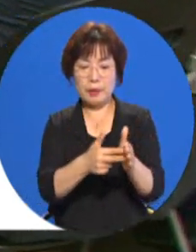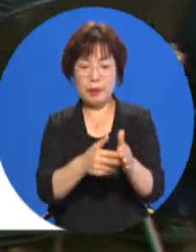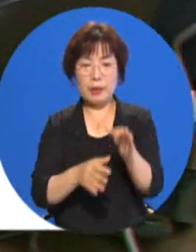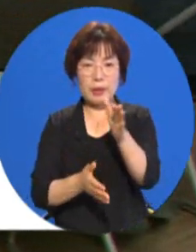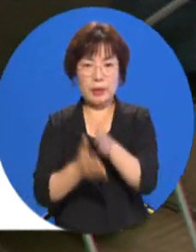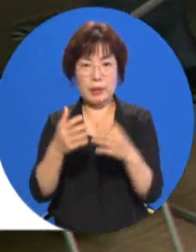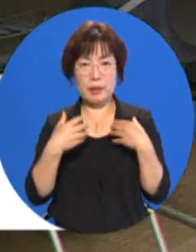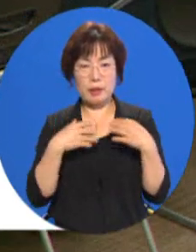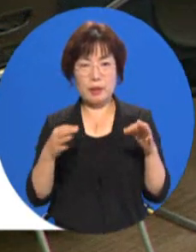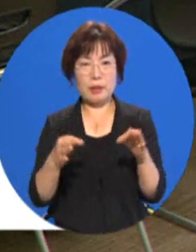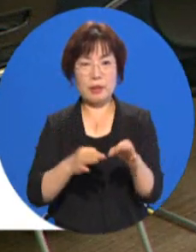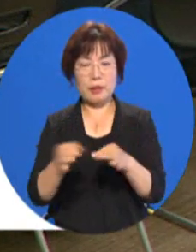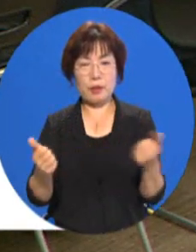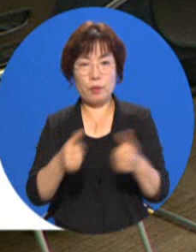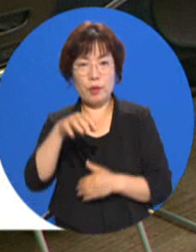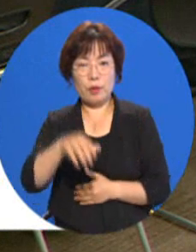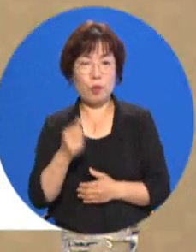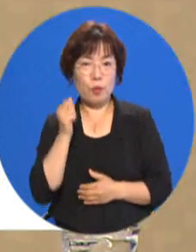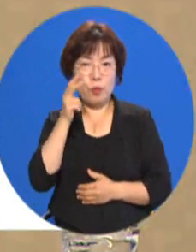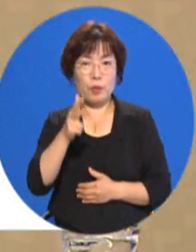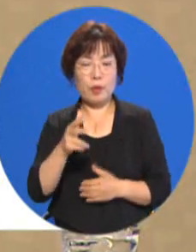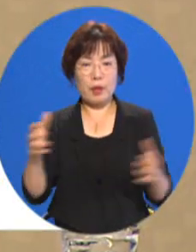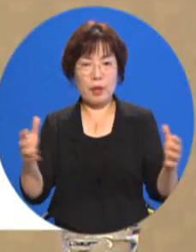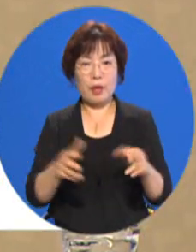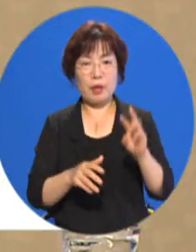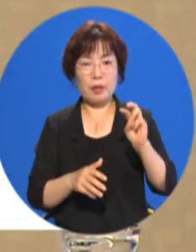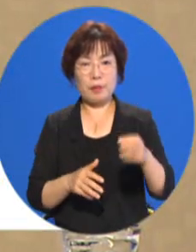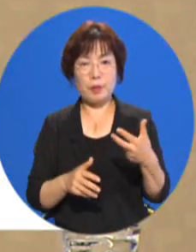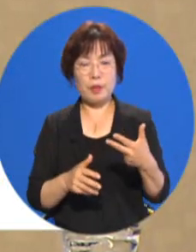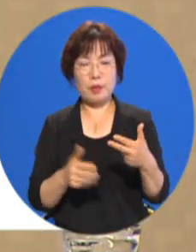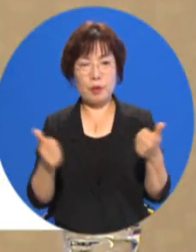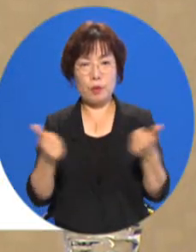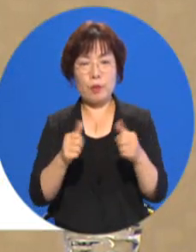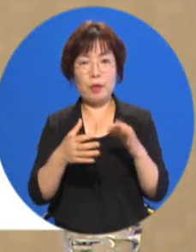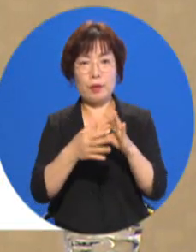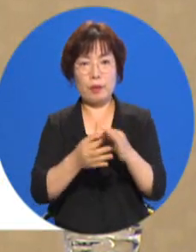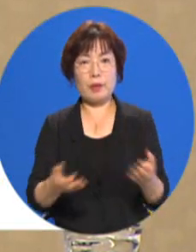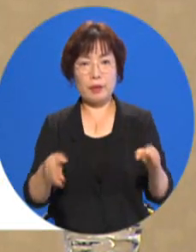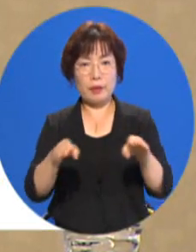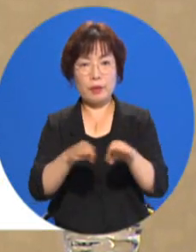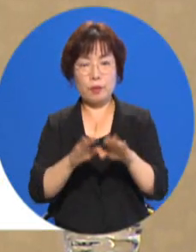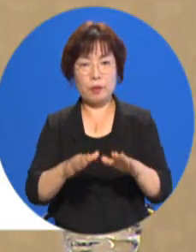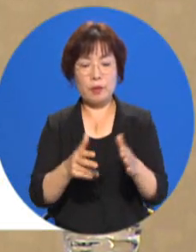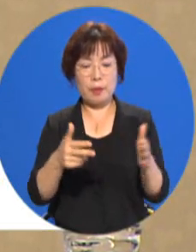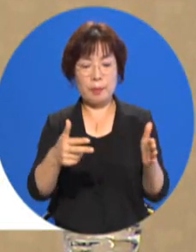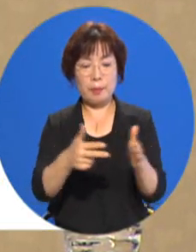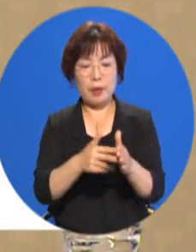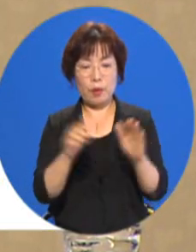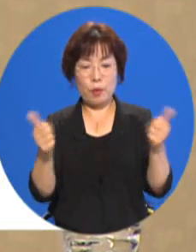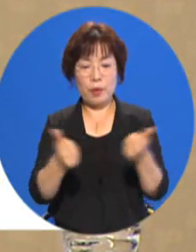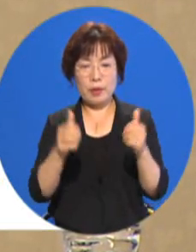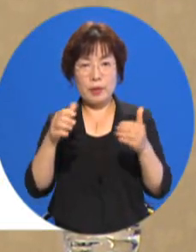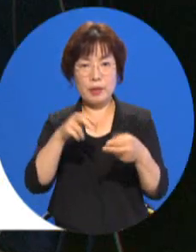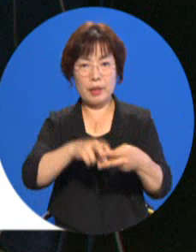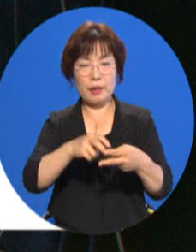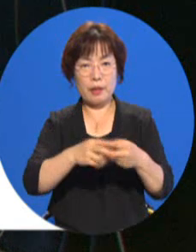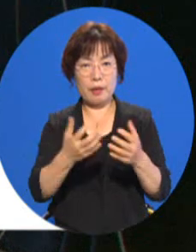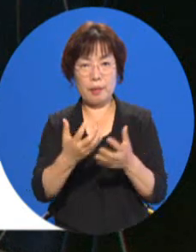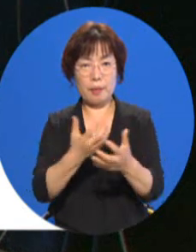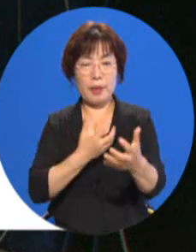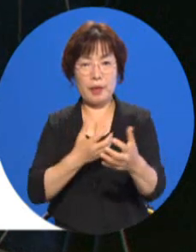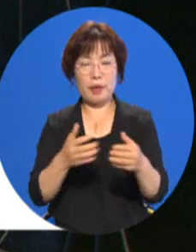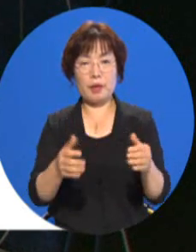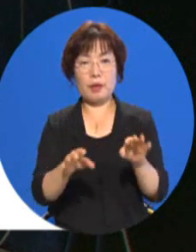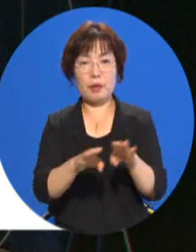여수시, 상공회의소와 호텔, 대행사 등 37개 마이스 관련 단체들은 오늘 여수엑스포 컨벤션센터에서 창립총회를